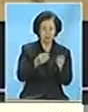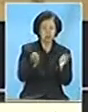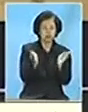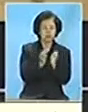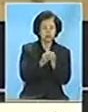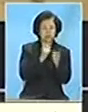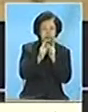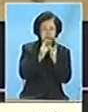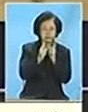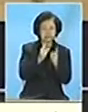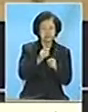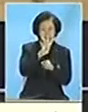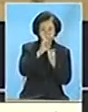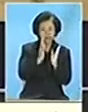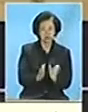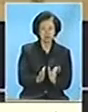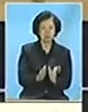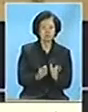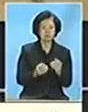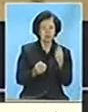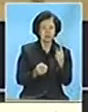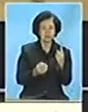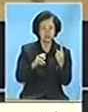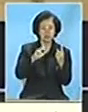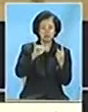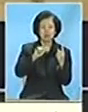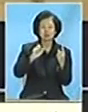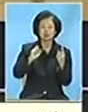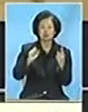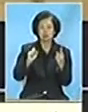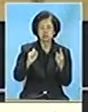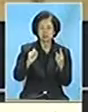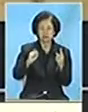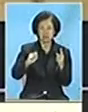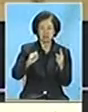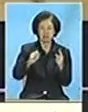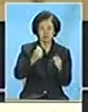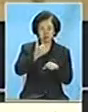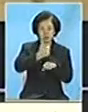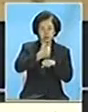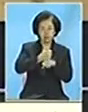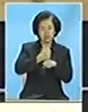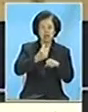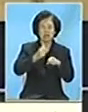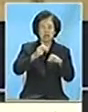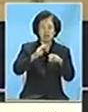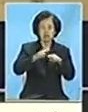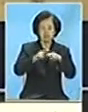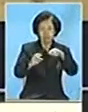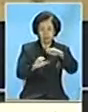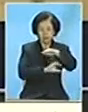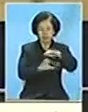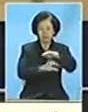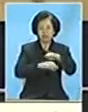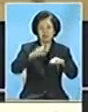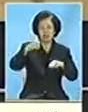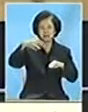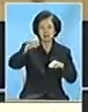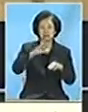ราชบัญญัติจำนวน4คนคือ1นายยงสิทธิ์โลดศรีกุลผู้ว่าการการรถไฟฟ้าขนส่งมวลชนแห่งประเทศไ